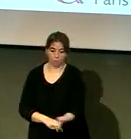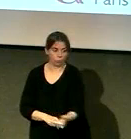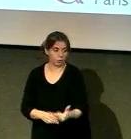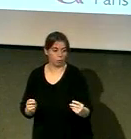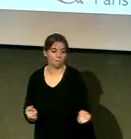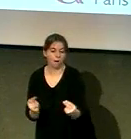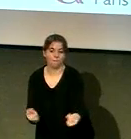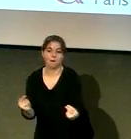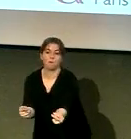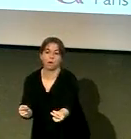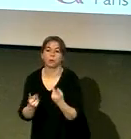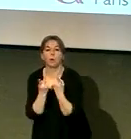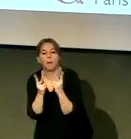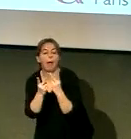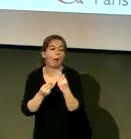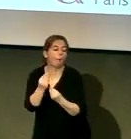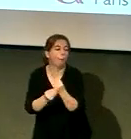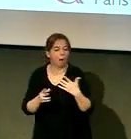sœurs sous le même toit.